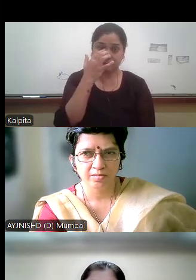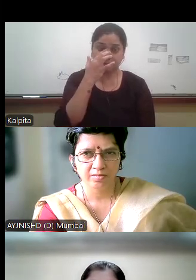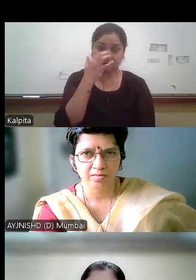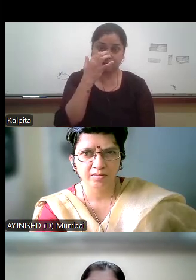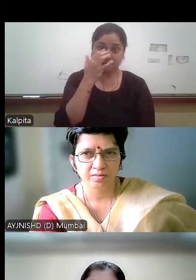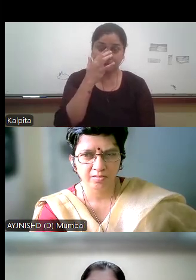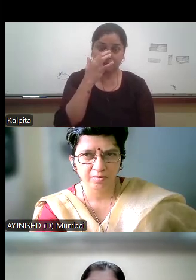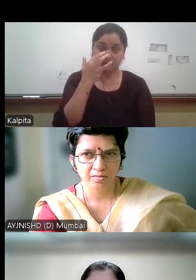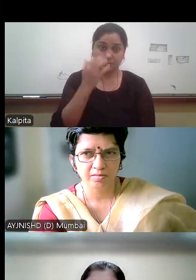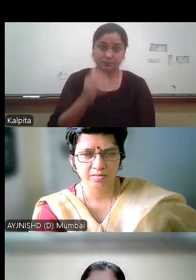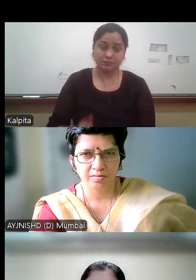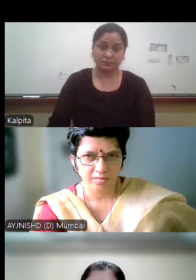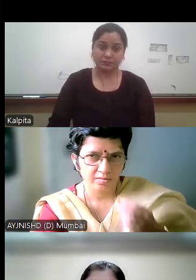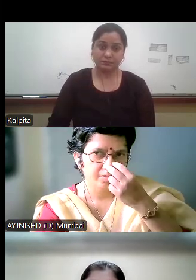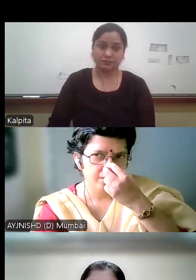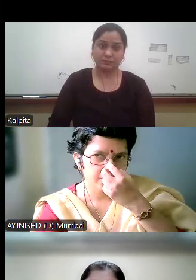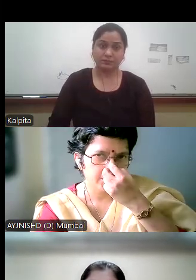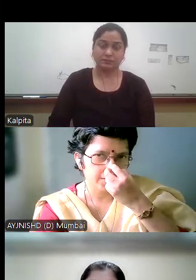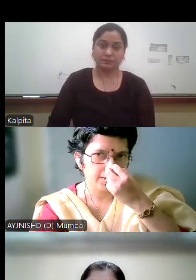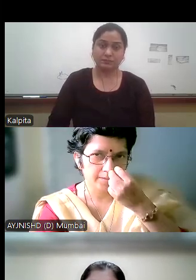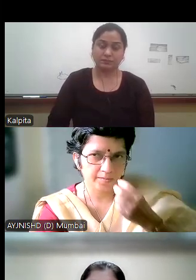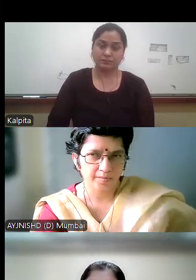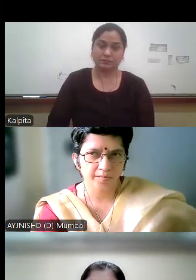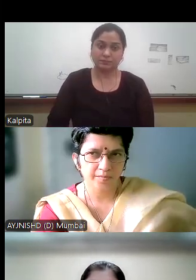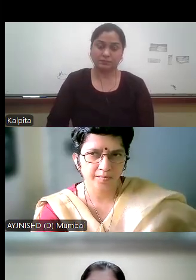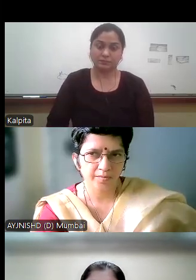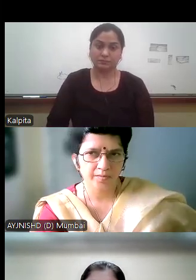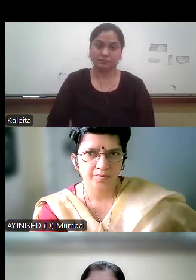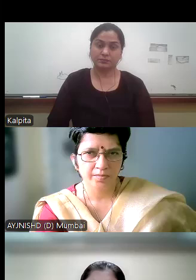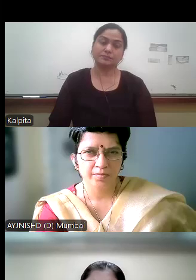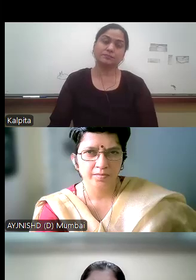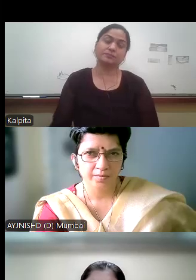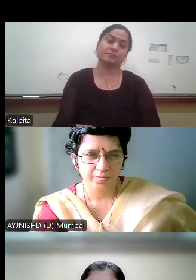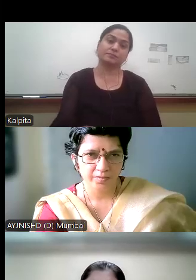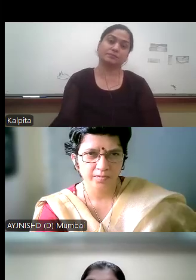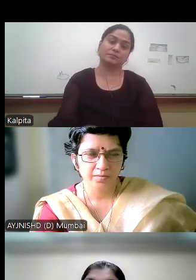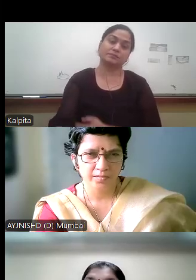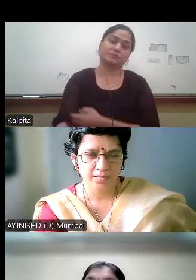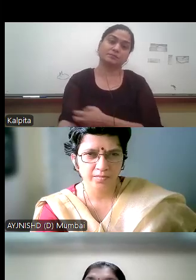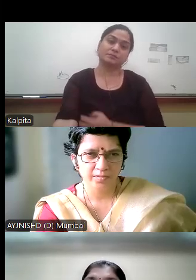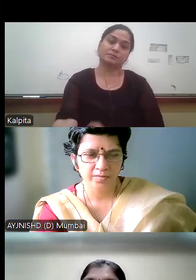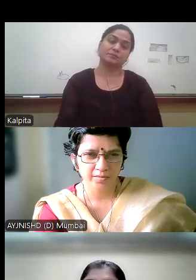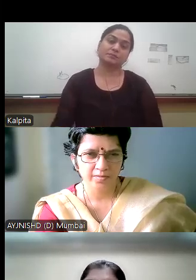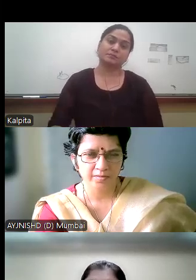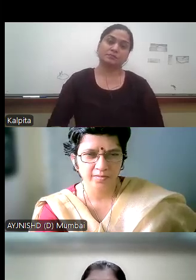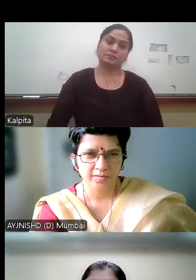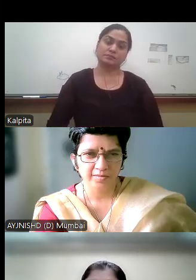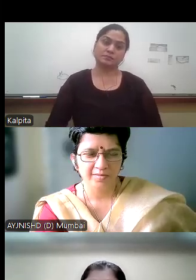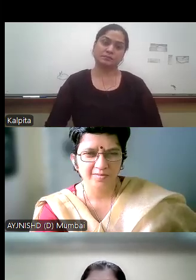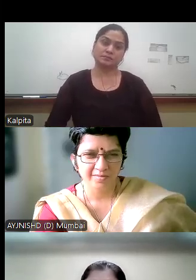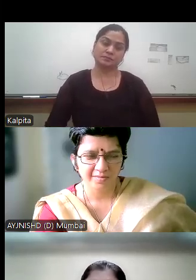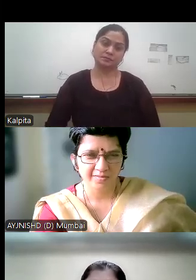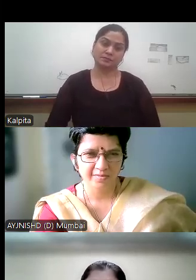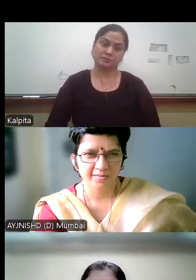कर रहे हैं या चादर भी बिछा सकते हैं। बच्चे को ध्यान से लेके बीच में आप बिठाना